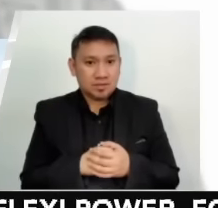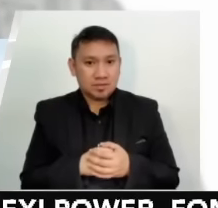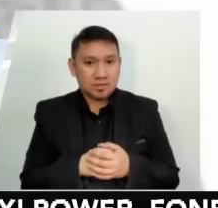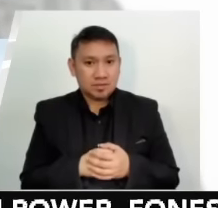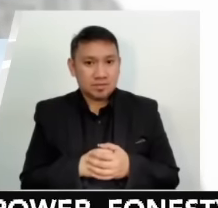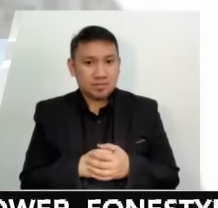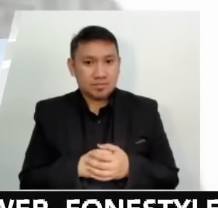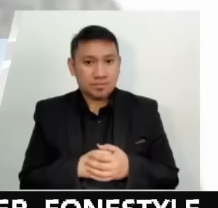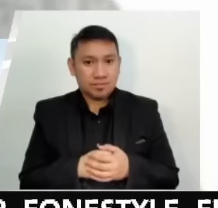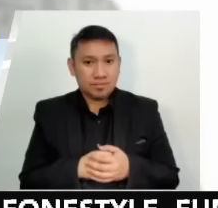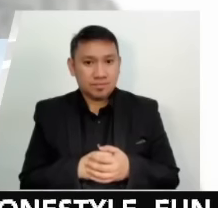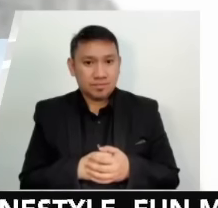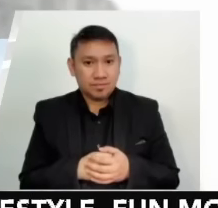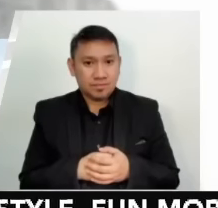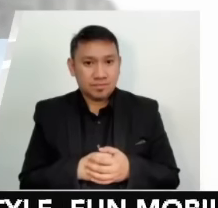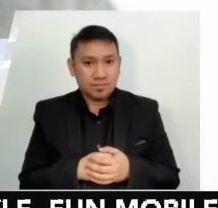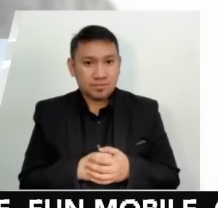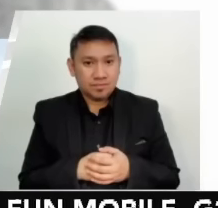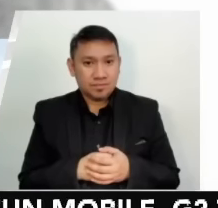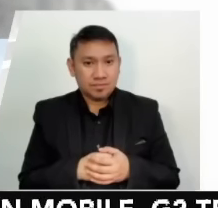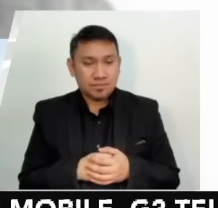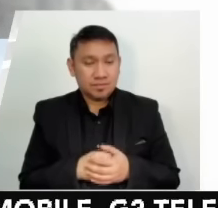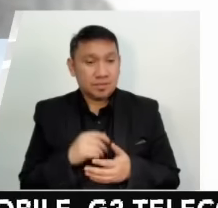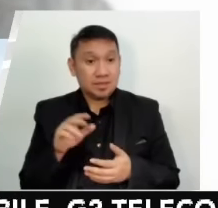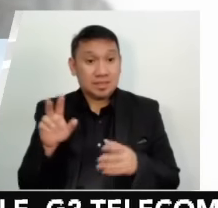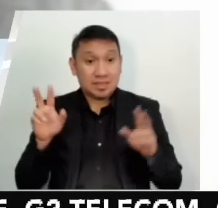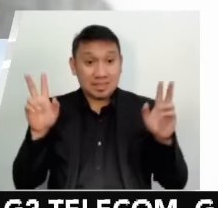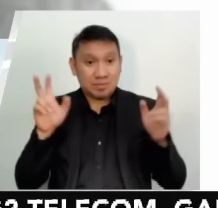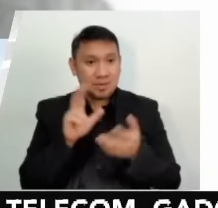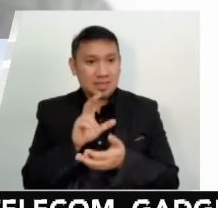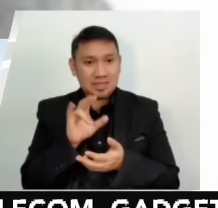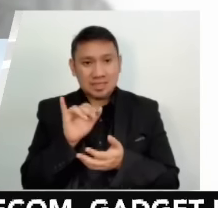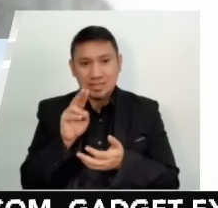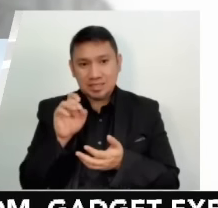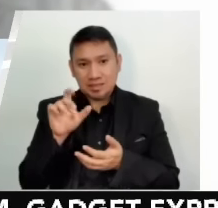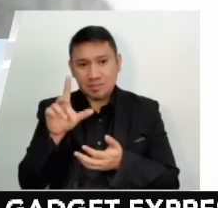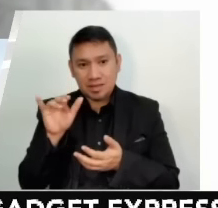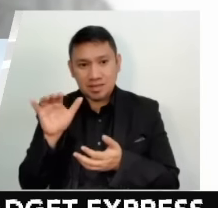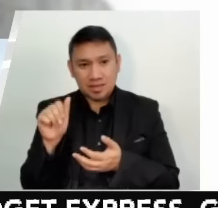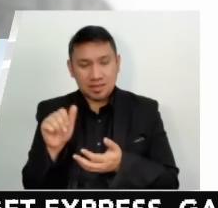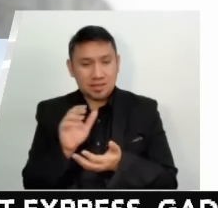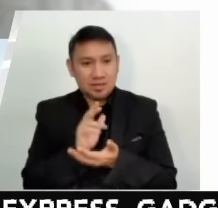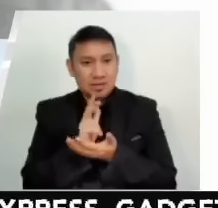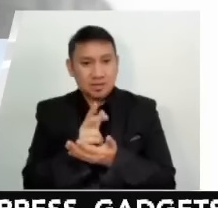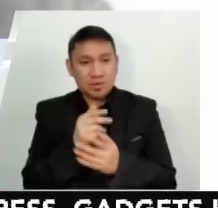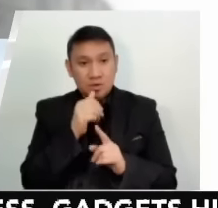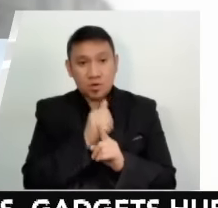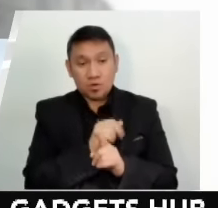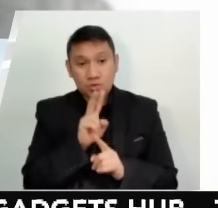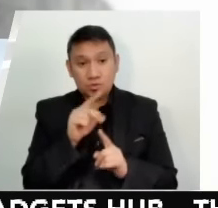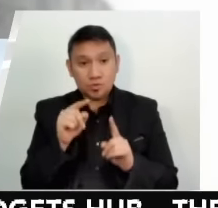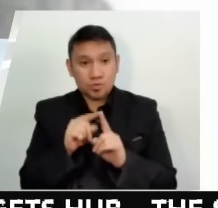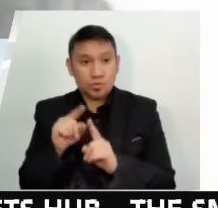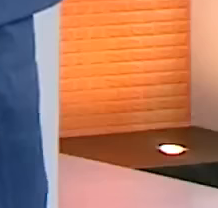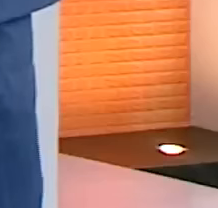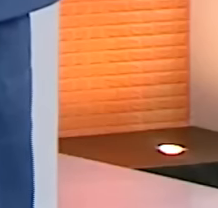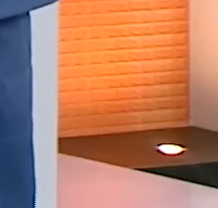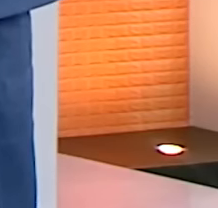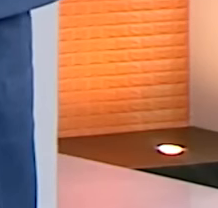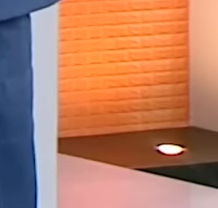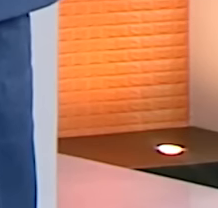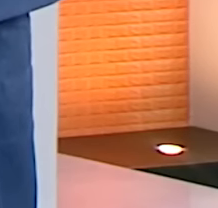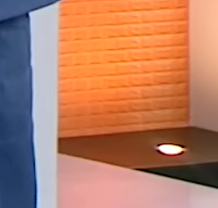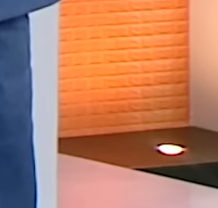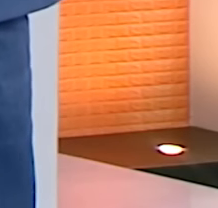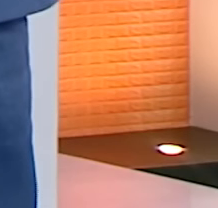idaraos ang calaya independent Film Festival sa August 2 Hanggang 11 intense yan